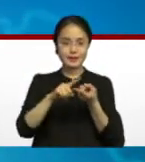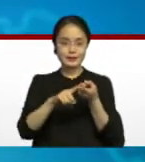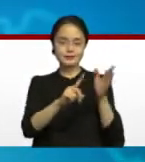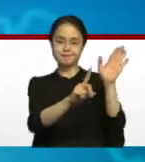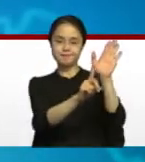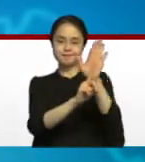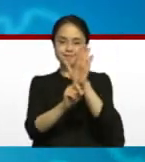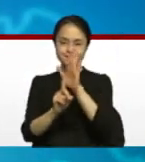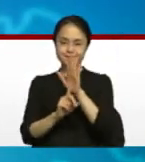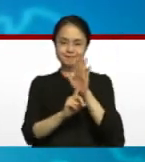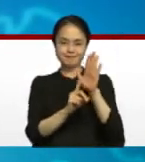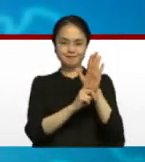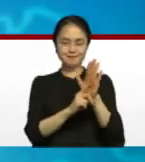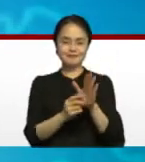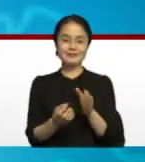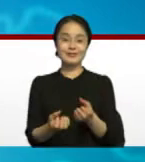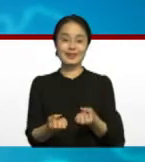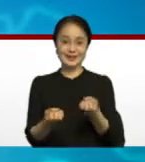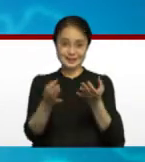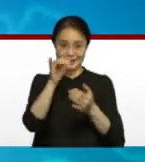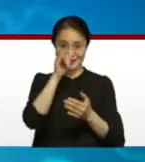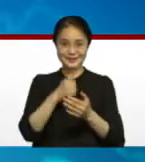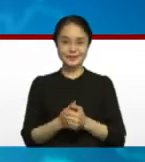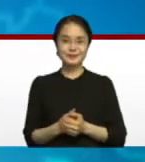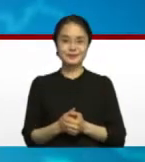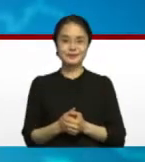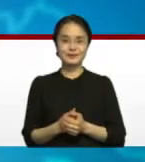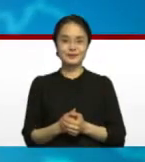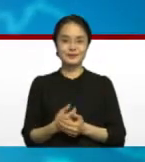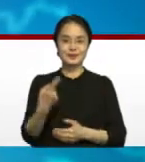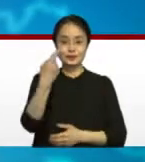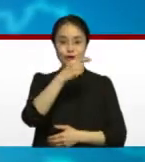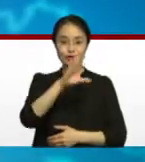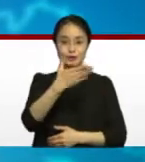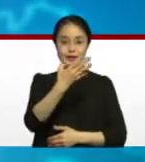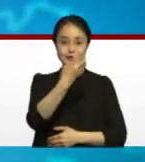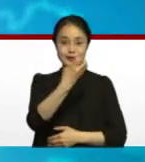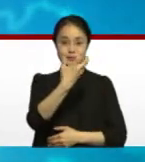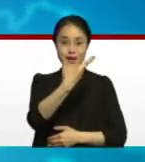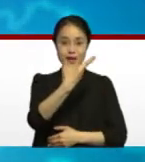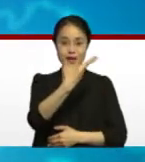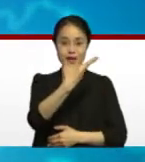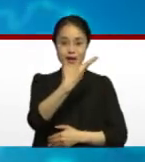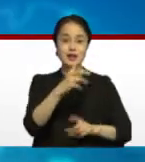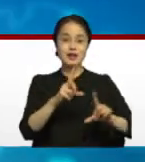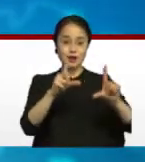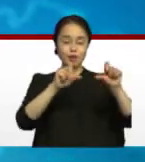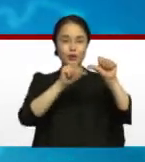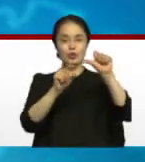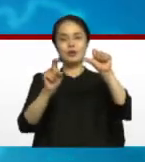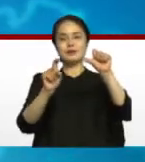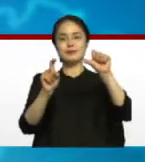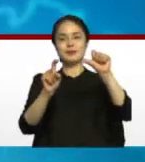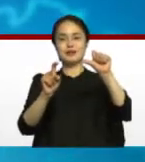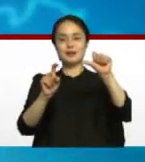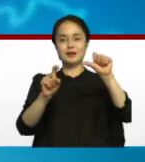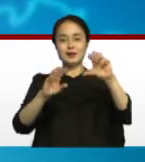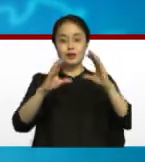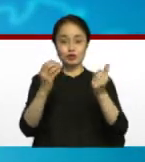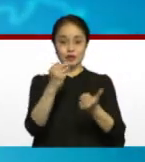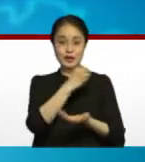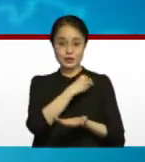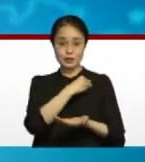자리가 마련됐습니다. 1948년 5월 10일 첫 국회의원 선거, 이 민주적인 선거가 실시된